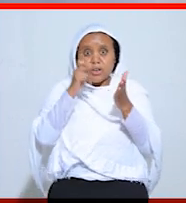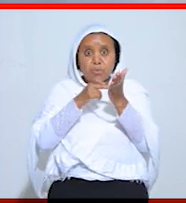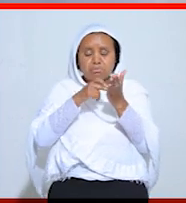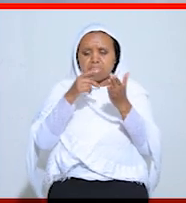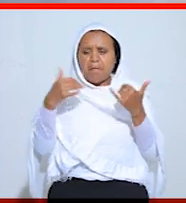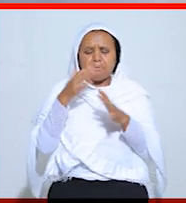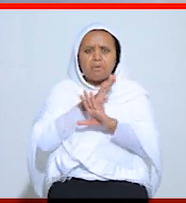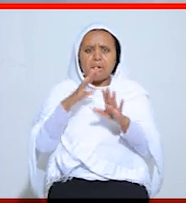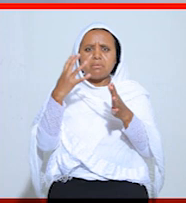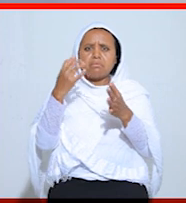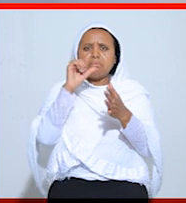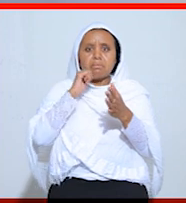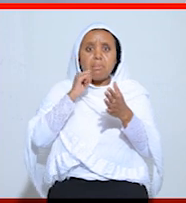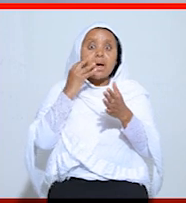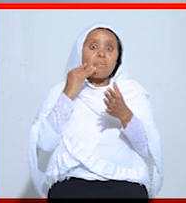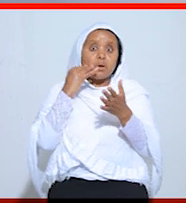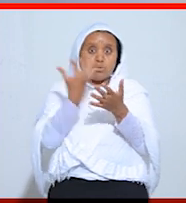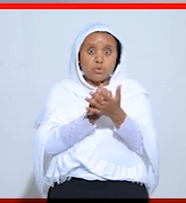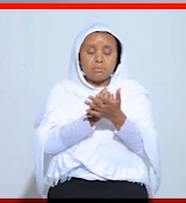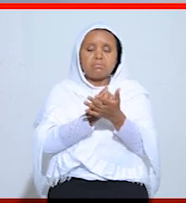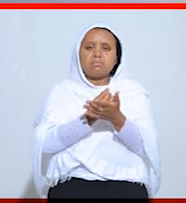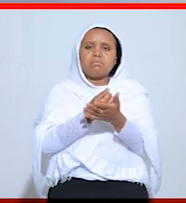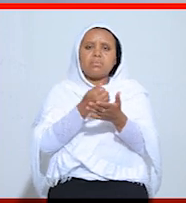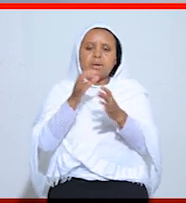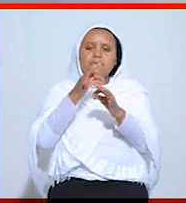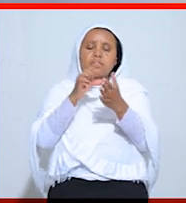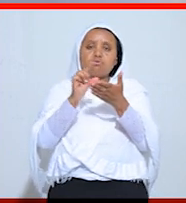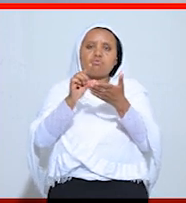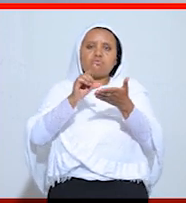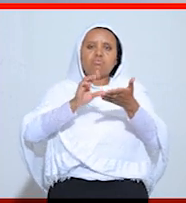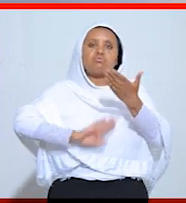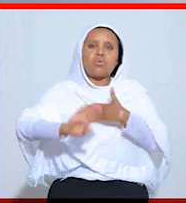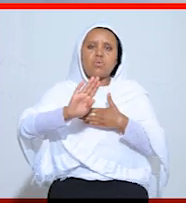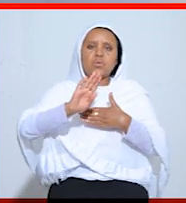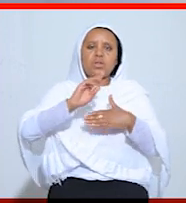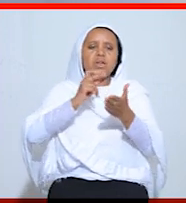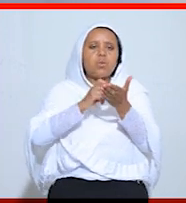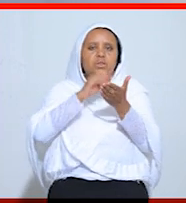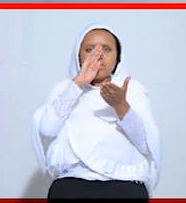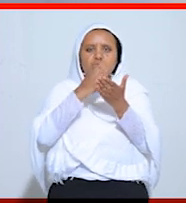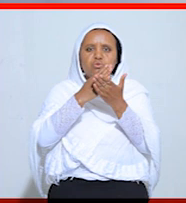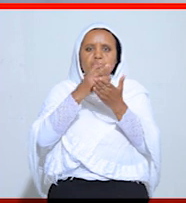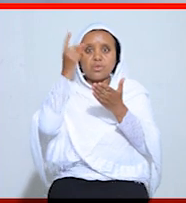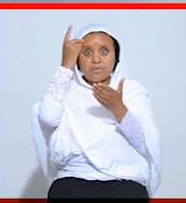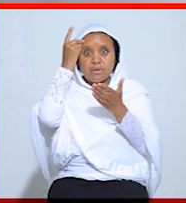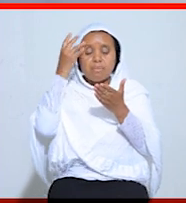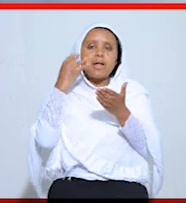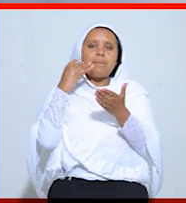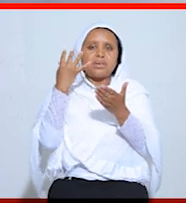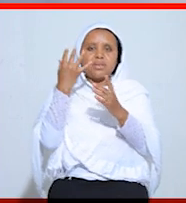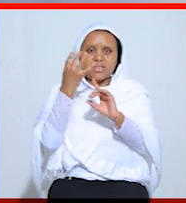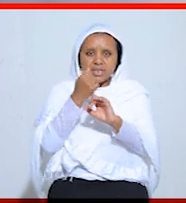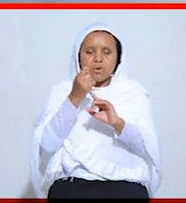ዳዊት የተፍራነ ሲወታ ለማርያም ፍርትከ እስመ ዘይት ወለድ ምን ያመንፈስ ቅዱስ ኡቱ የዳዊት ልጅ ዮሴፍ ወይ